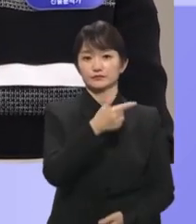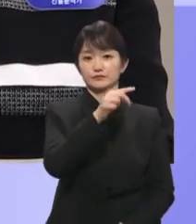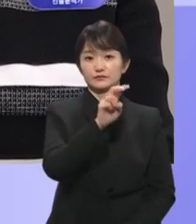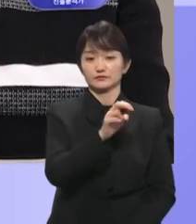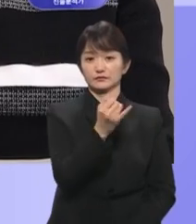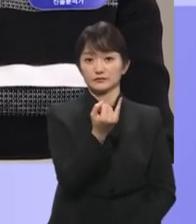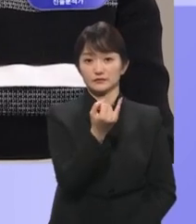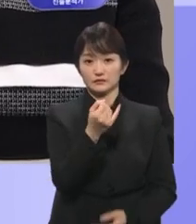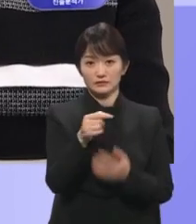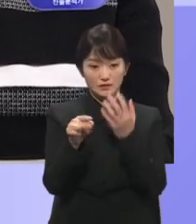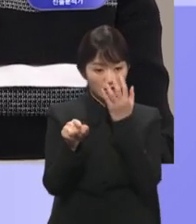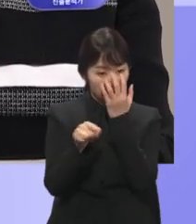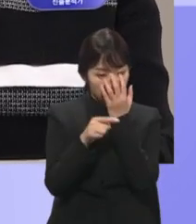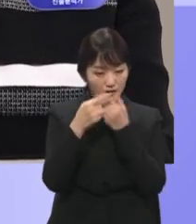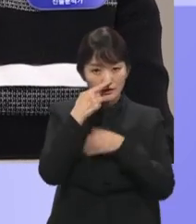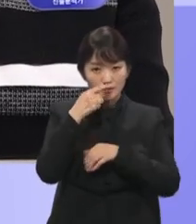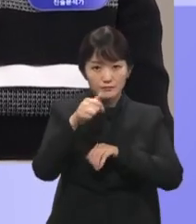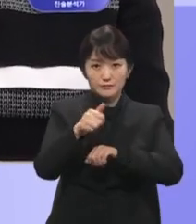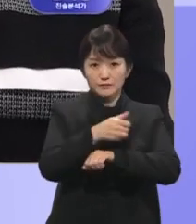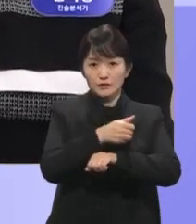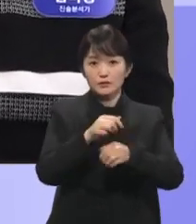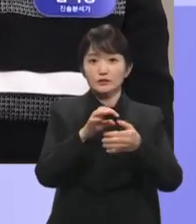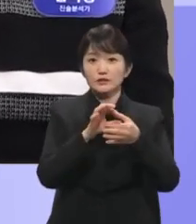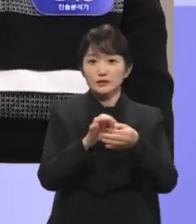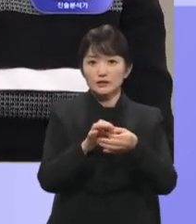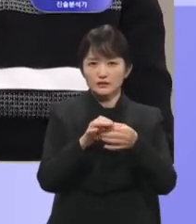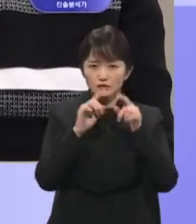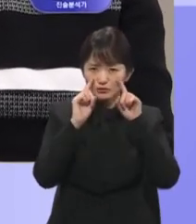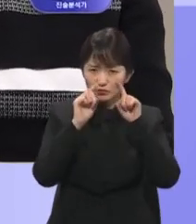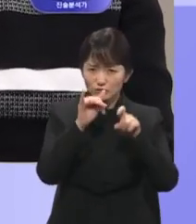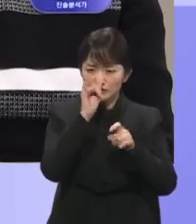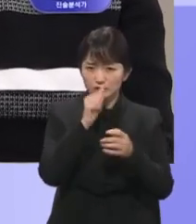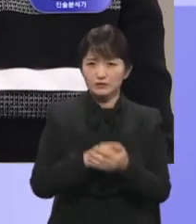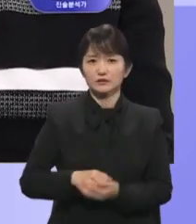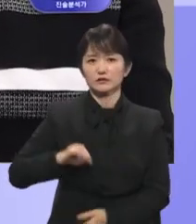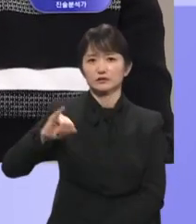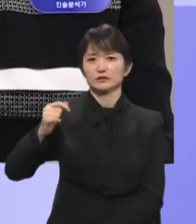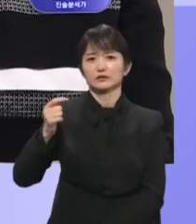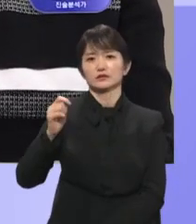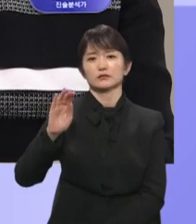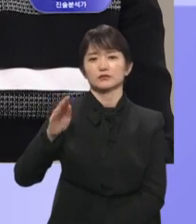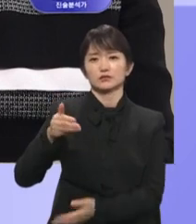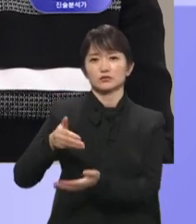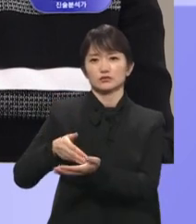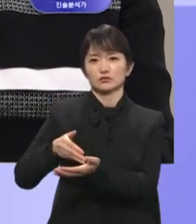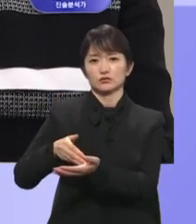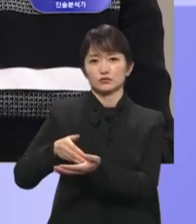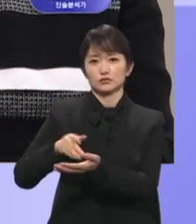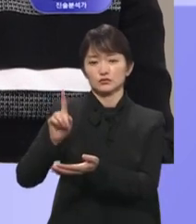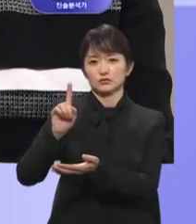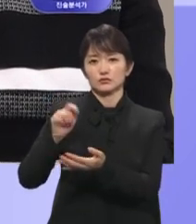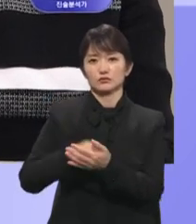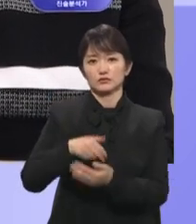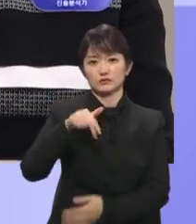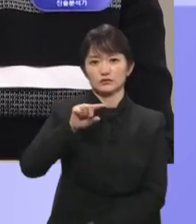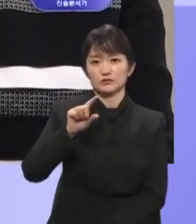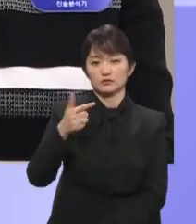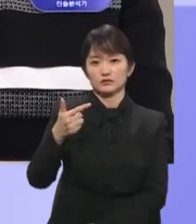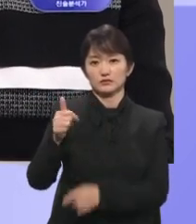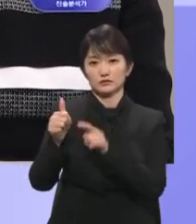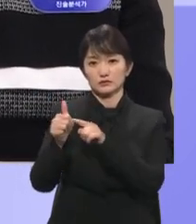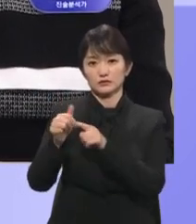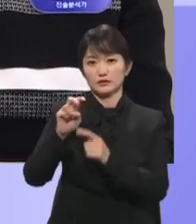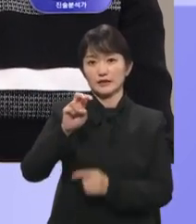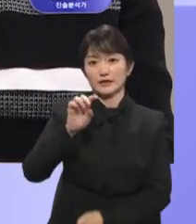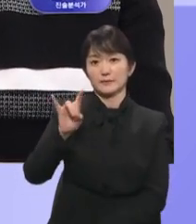씨 펜싱 학원을 둘러싼 의혹이 계속 나오고 있어요 jtbc 뉴스룸 보도를 보면 전씨가 매이는